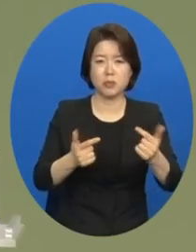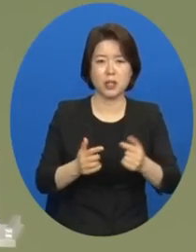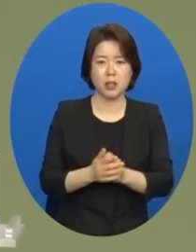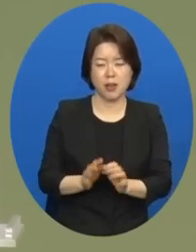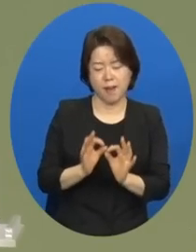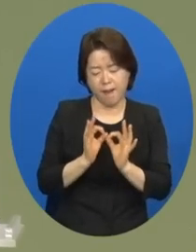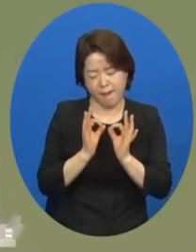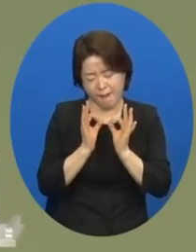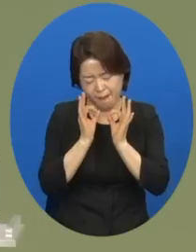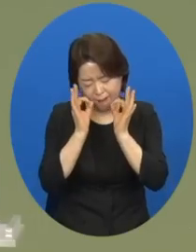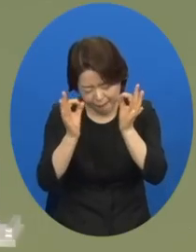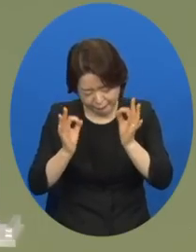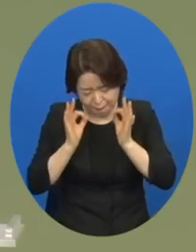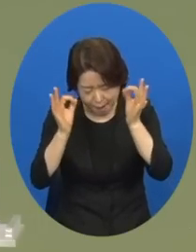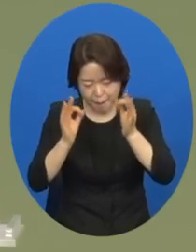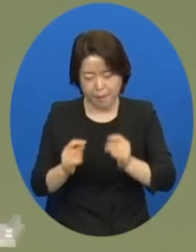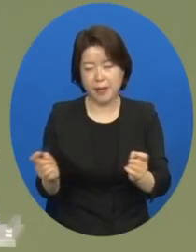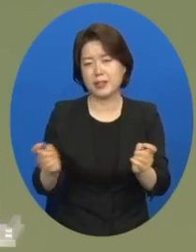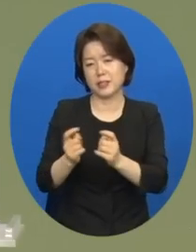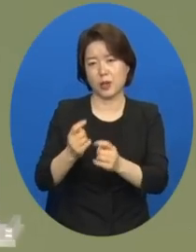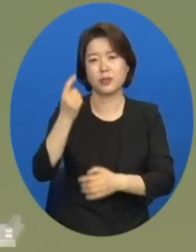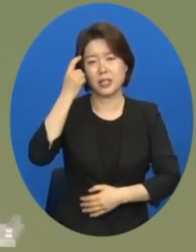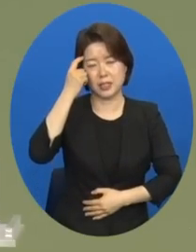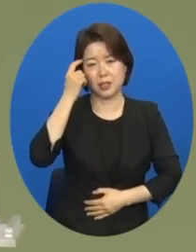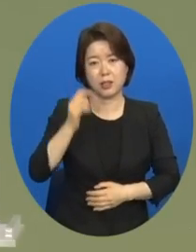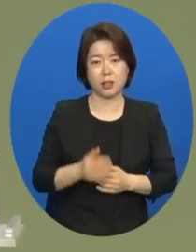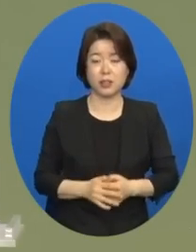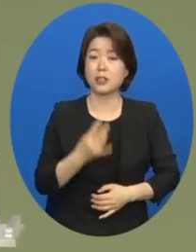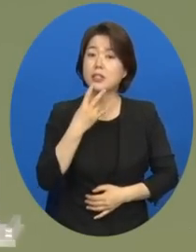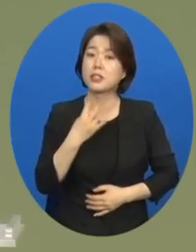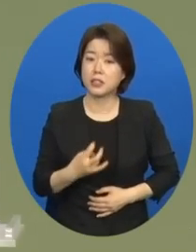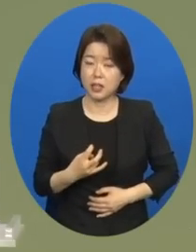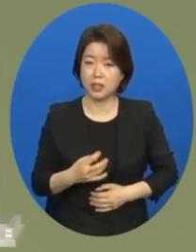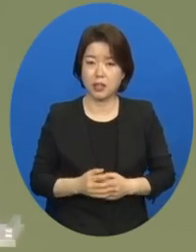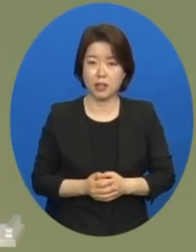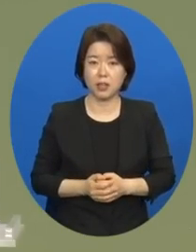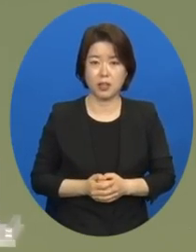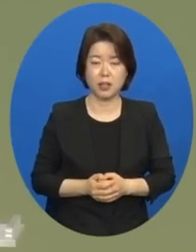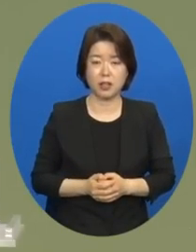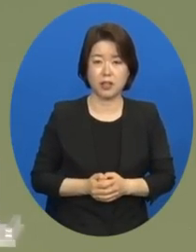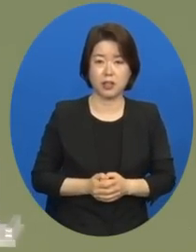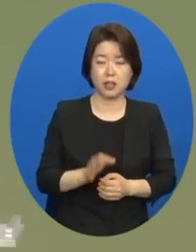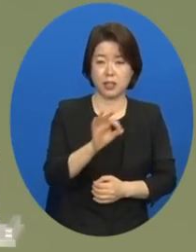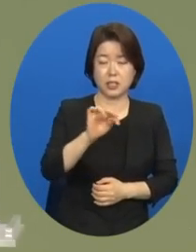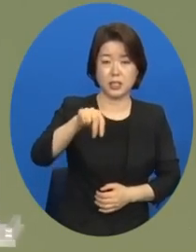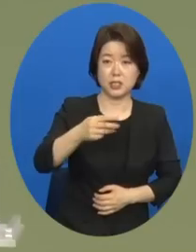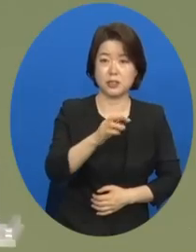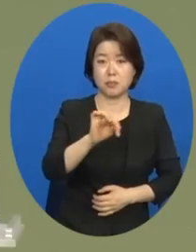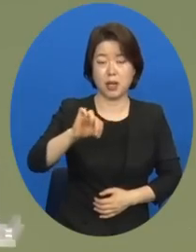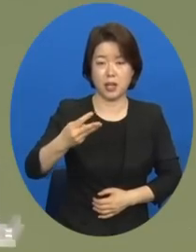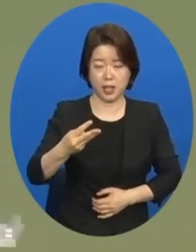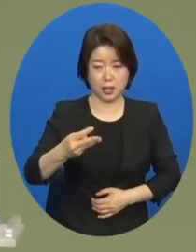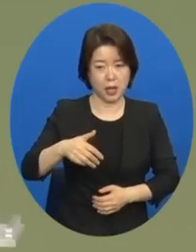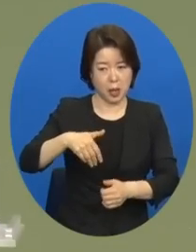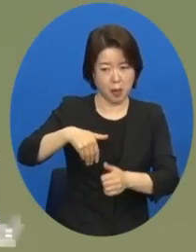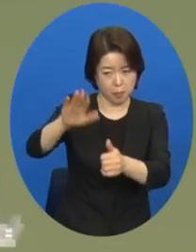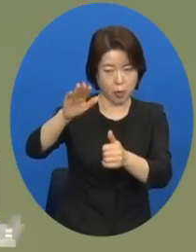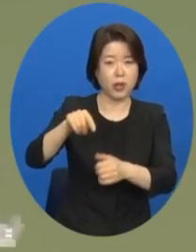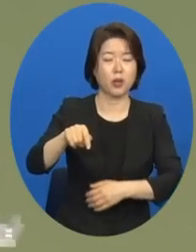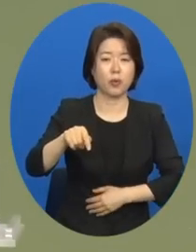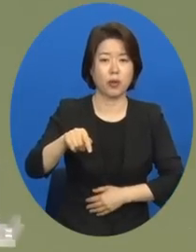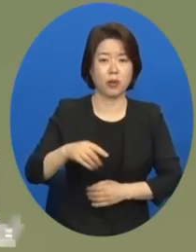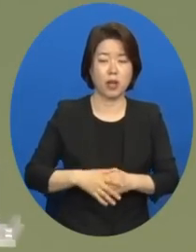처절하게 싸웠다고 생각이 돼요 그런데 살아가 있음을 이제 내보낸 후론은 항상 말이